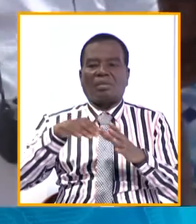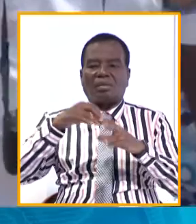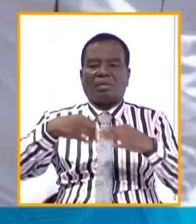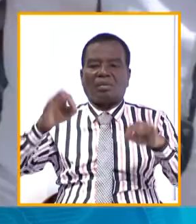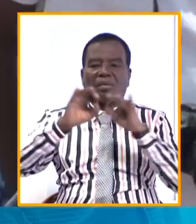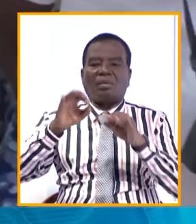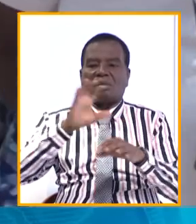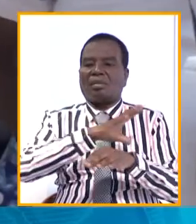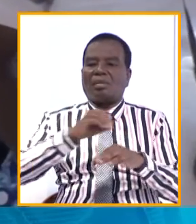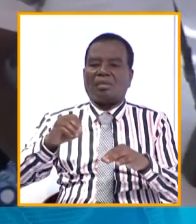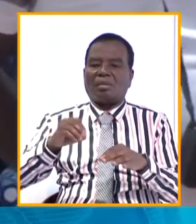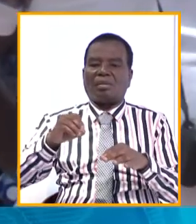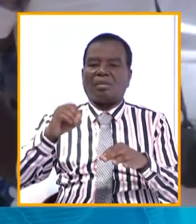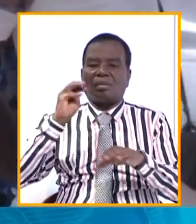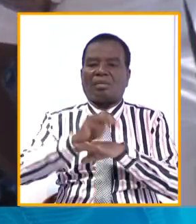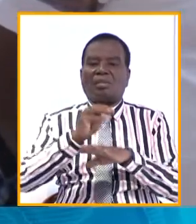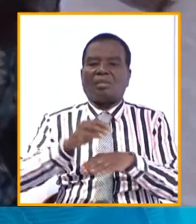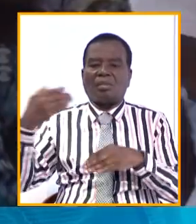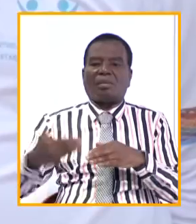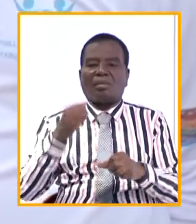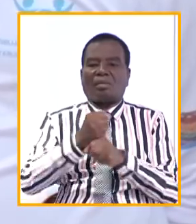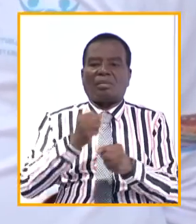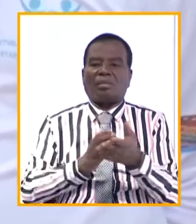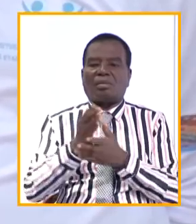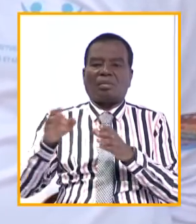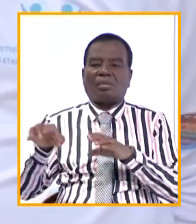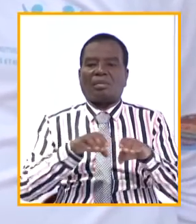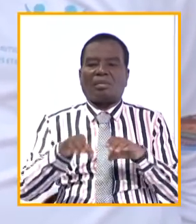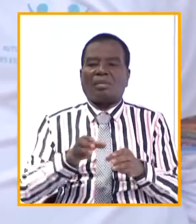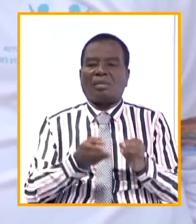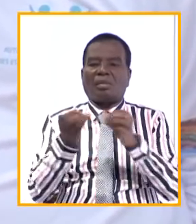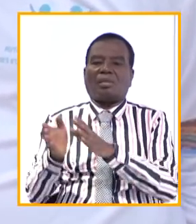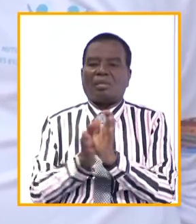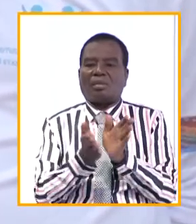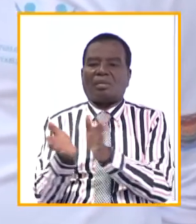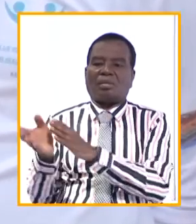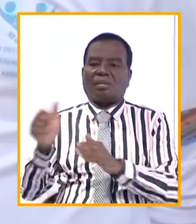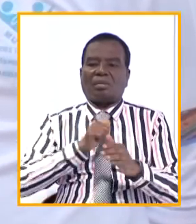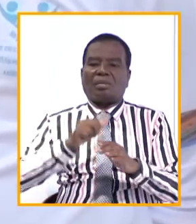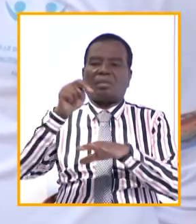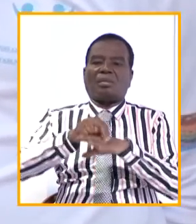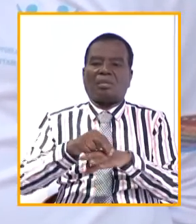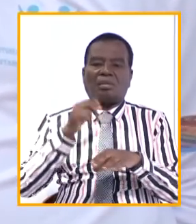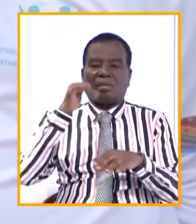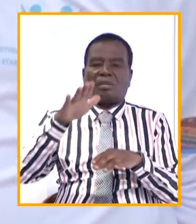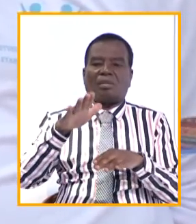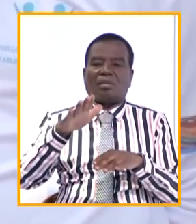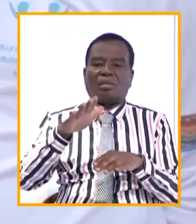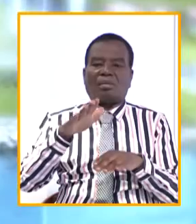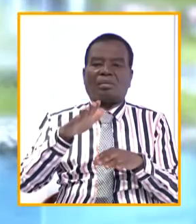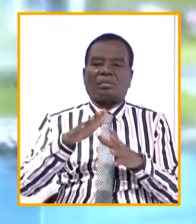métier, les invite au travail bien fait, mais surtout les met sur la voie de l'autonomisation de la femme.